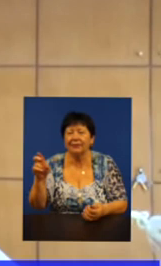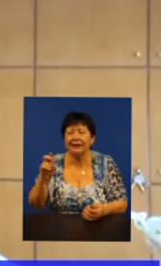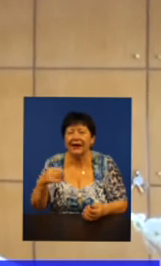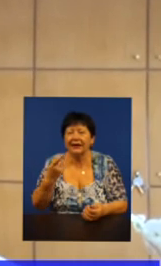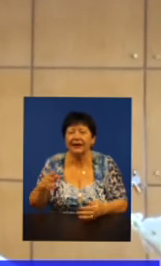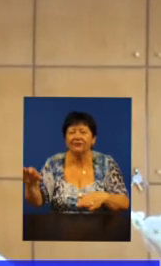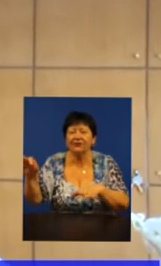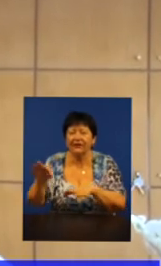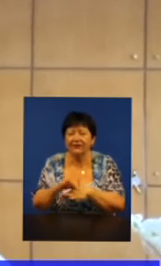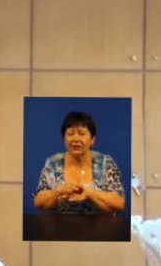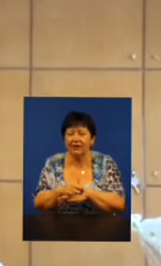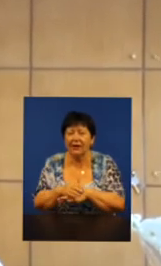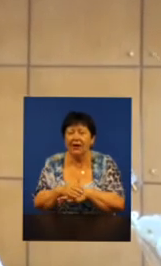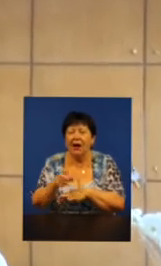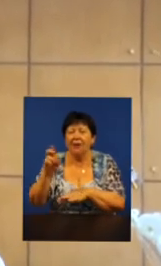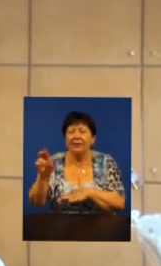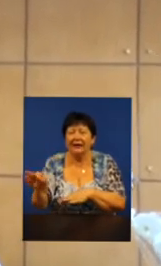căsătorită cu domnul Bargan Ion.